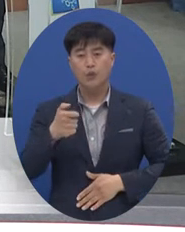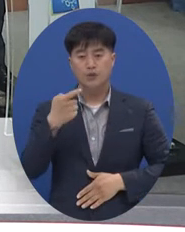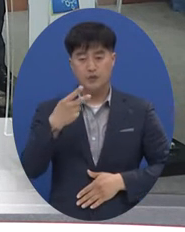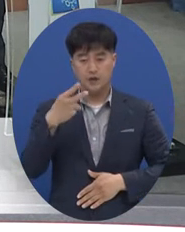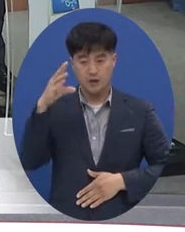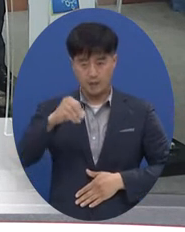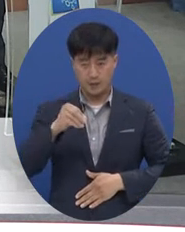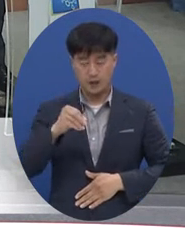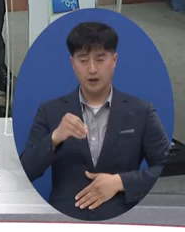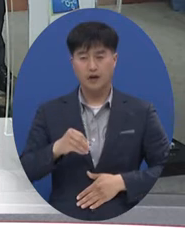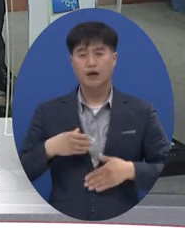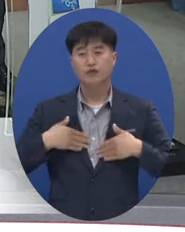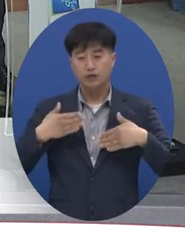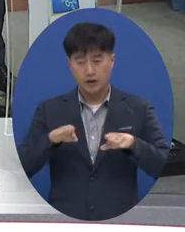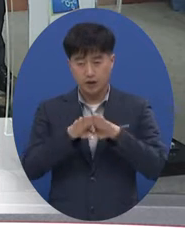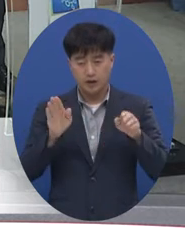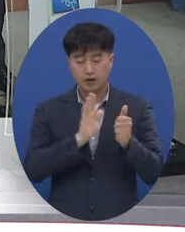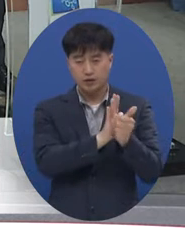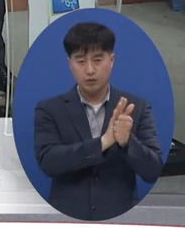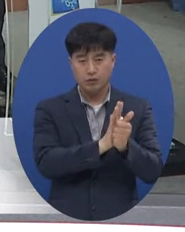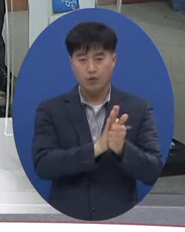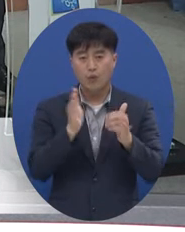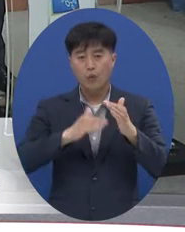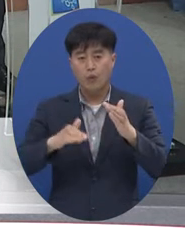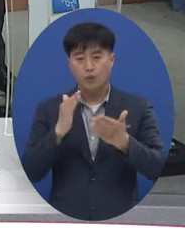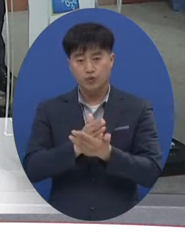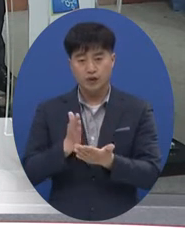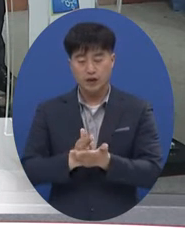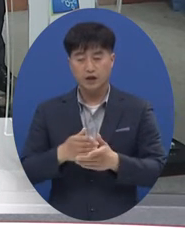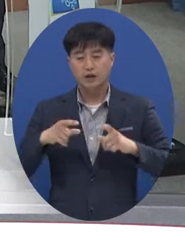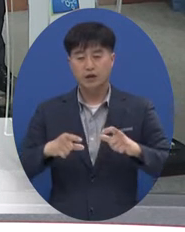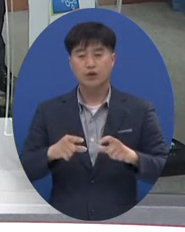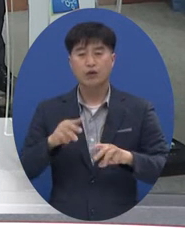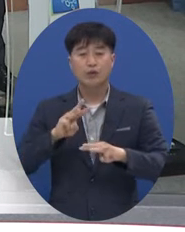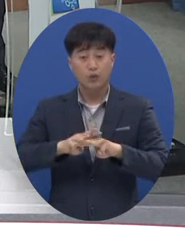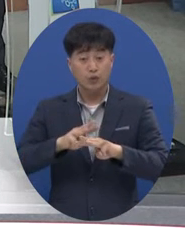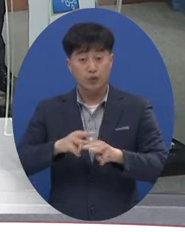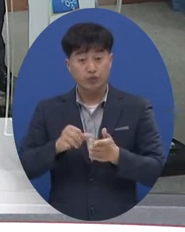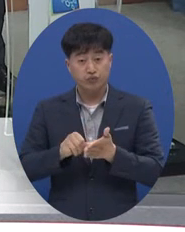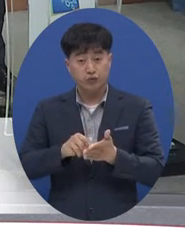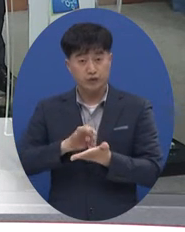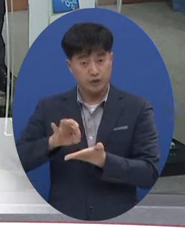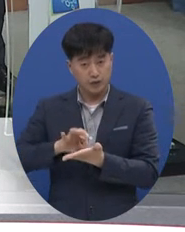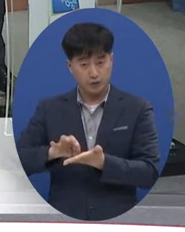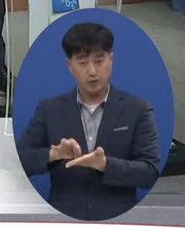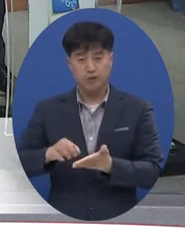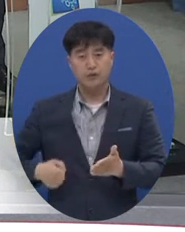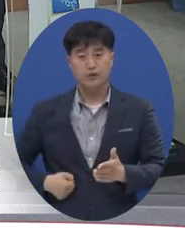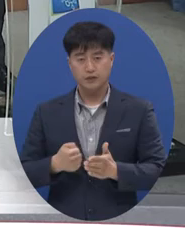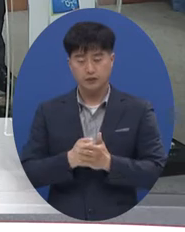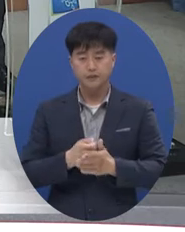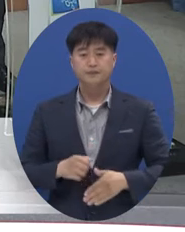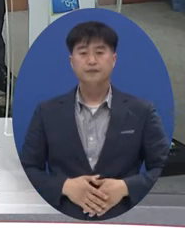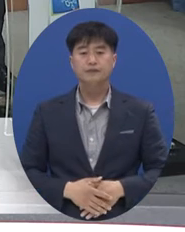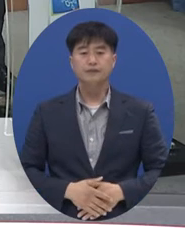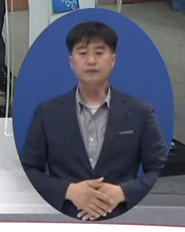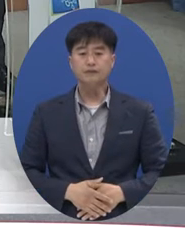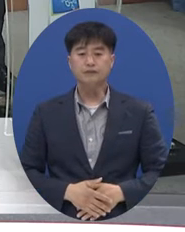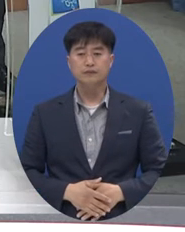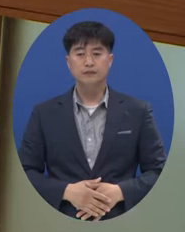명에 달하는 먹거리 취약계층을 지원하고 공공 분야의 지역 농산물을 우선 사용하기로 했는데요. 자세한 내용 한선지